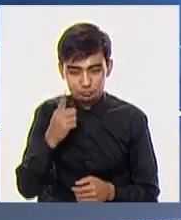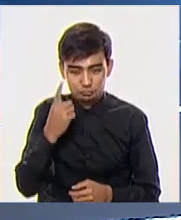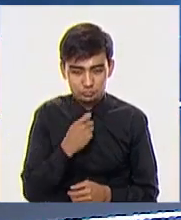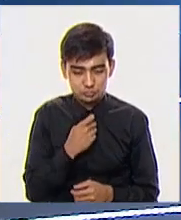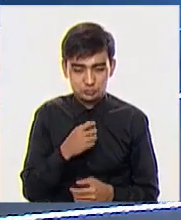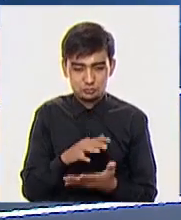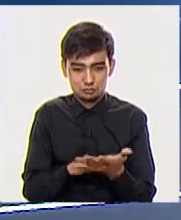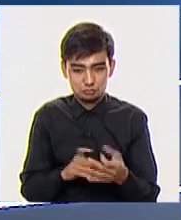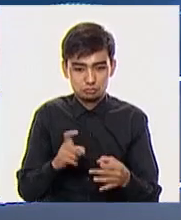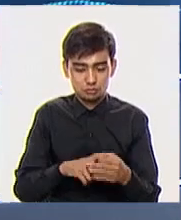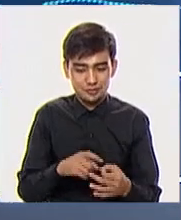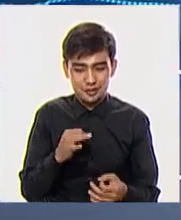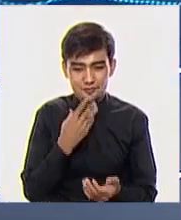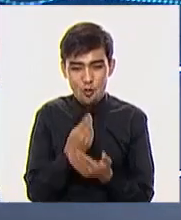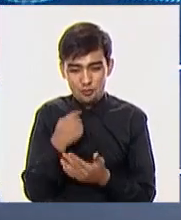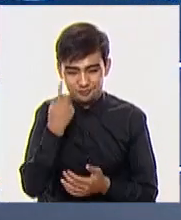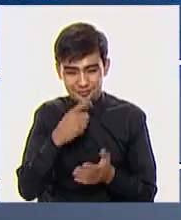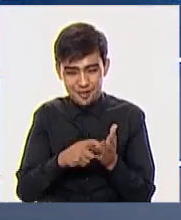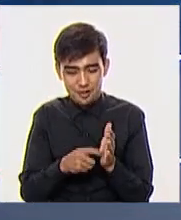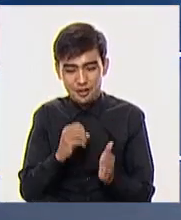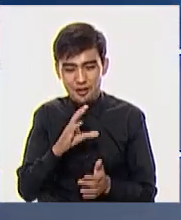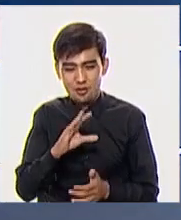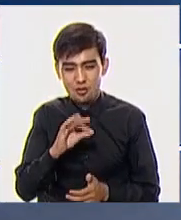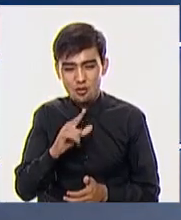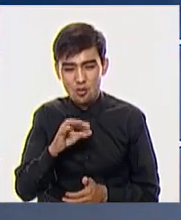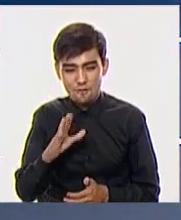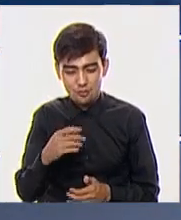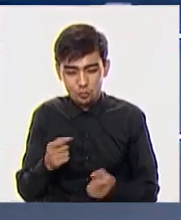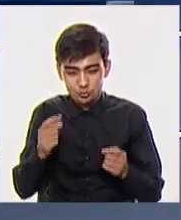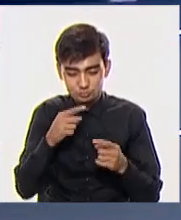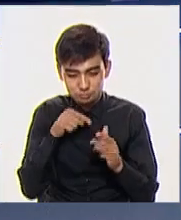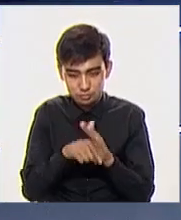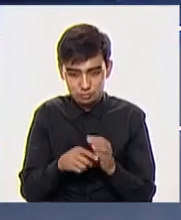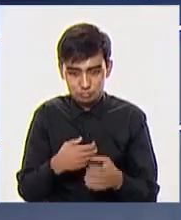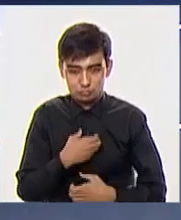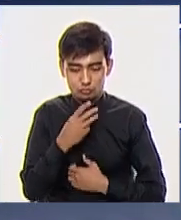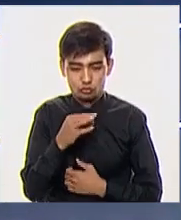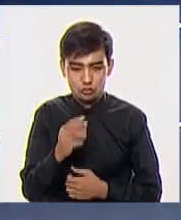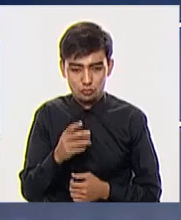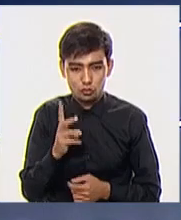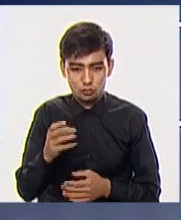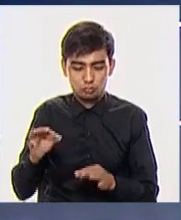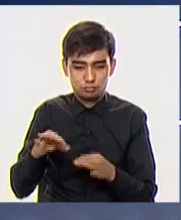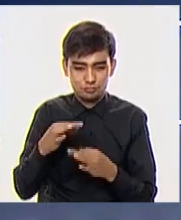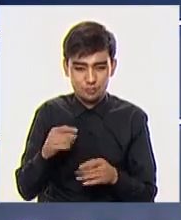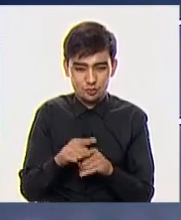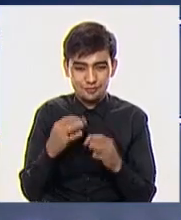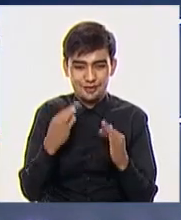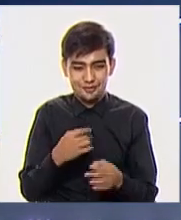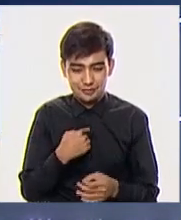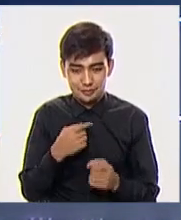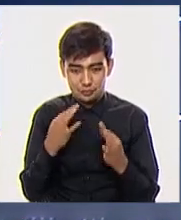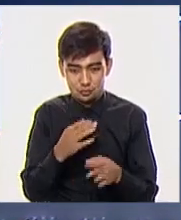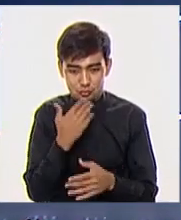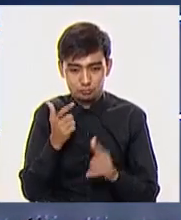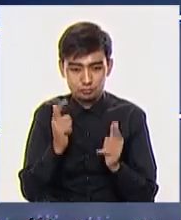регистрации обращения. Проверив свой личный кабинет в ЕГОВ, он испытал шок. Оказалось, что кто-то без его ведома подписал заявление на